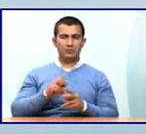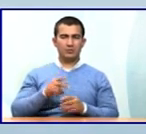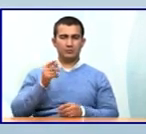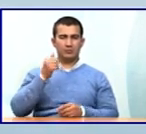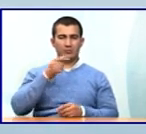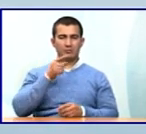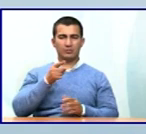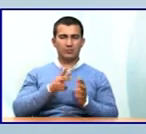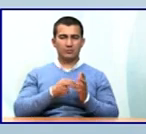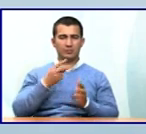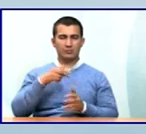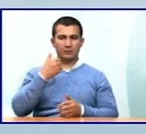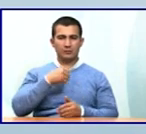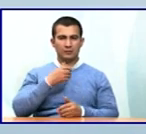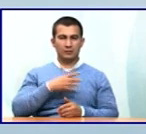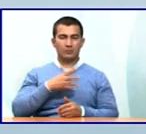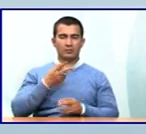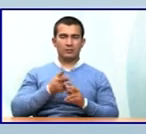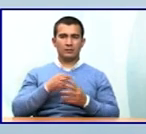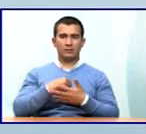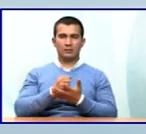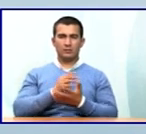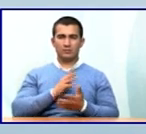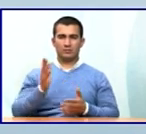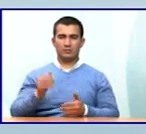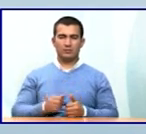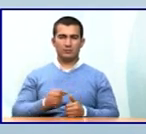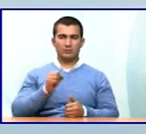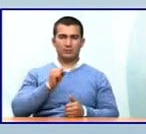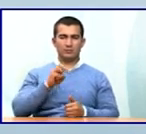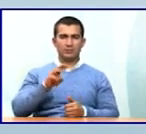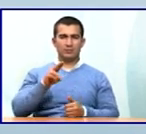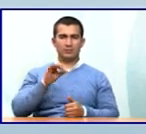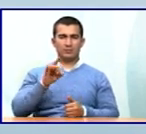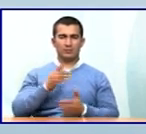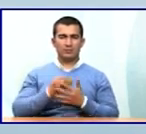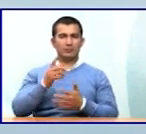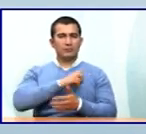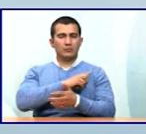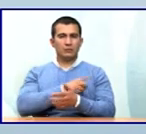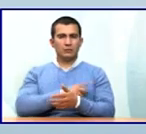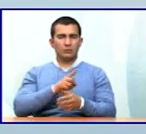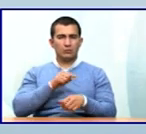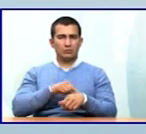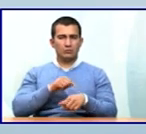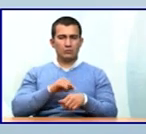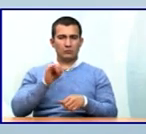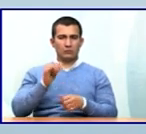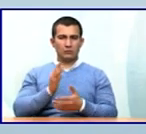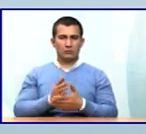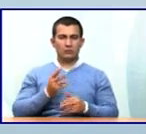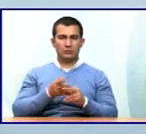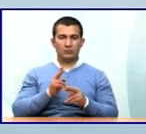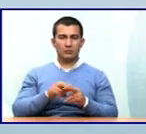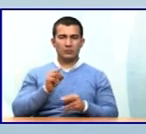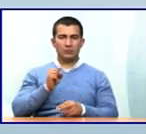1820-yilda tajriba natijasida aniqlagan. Amper kuchi nimalarga bog'liq? Amper kuchi ko'rib